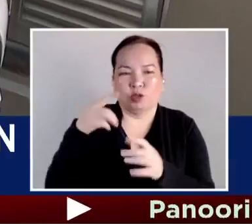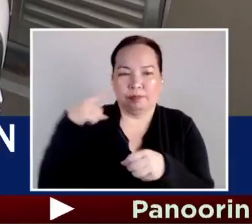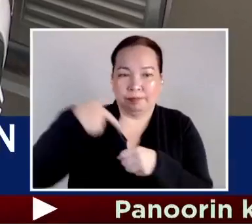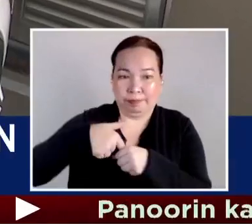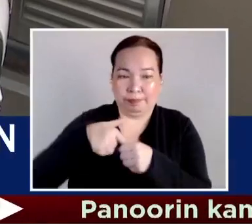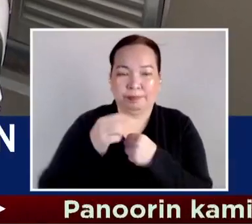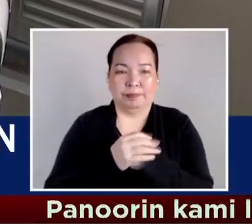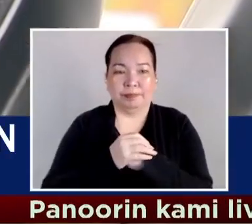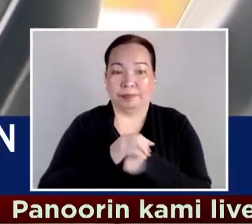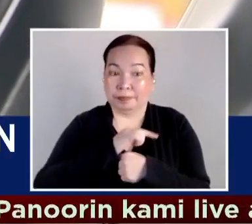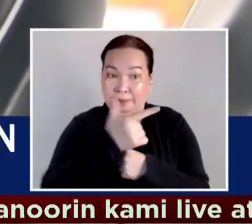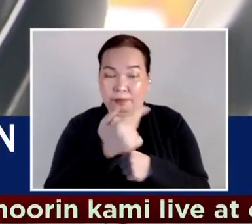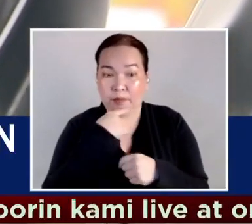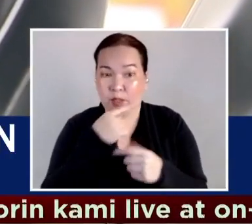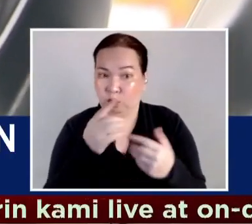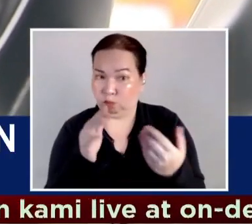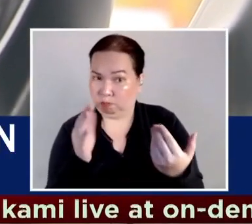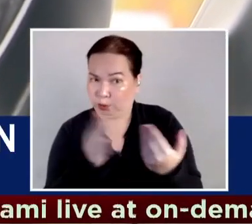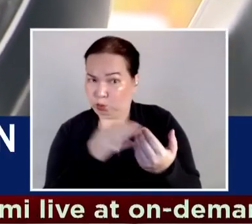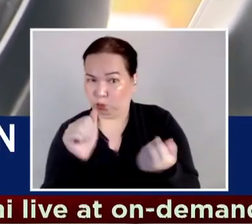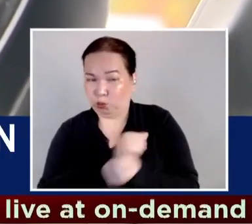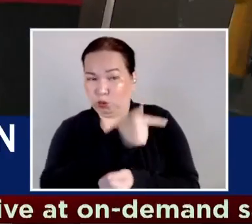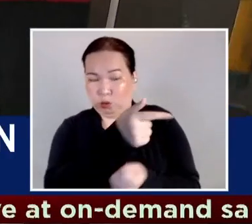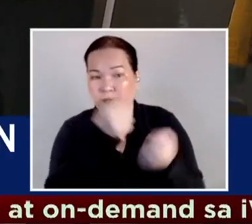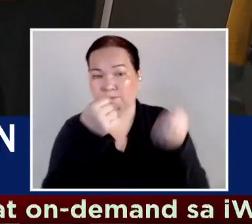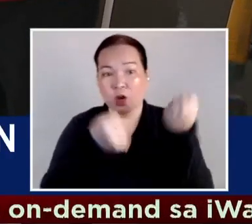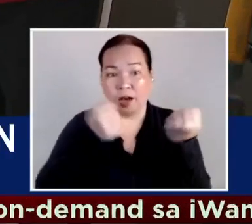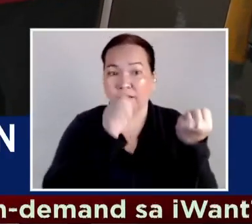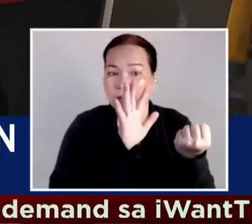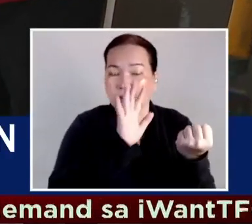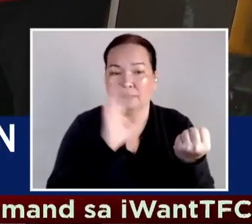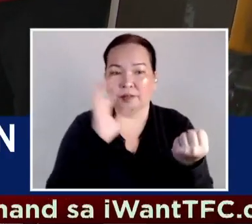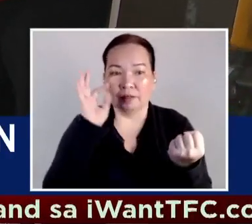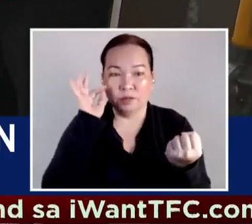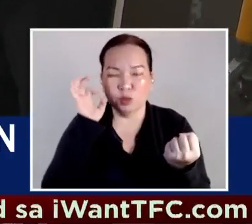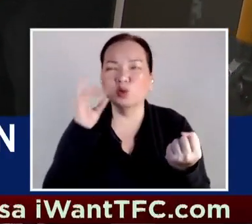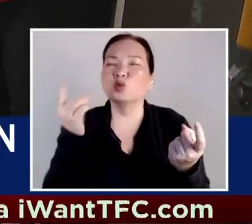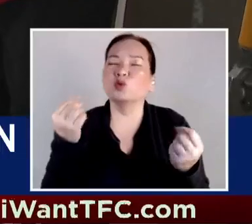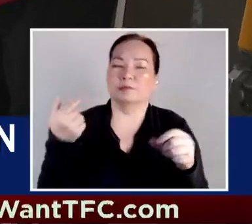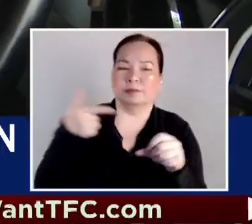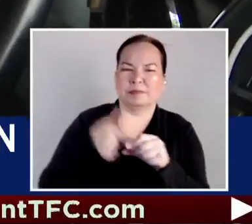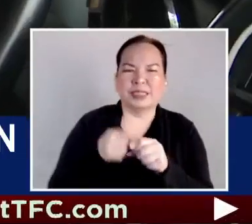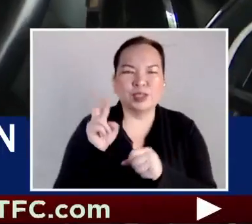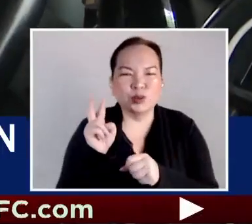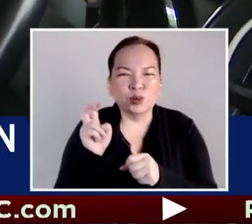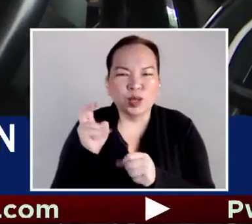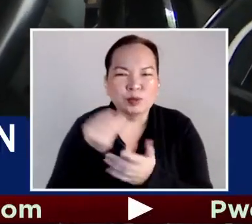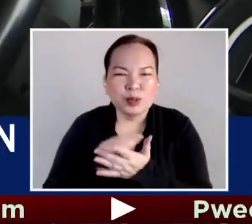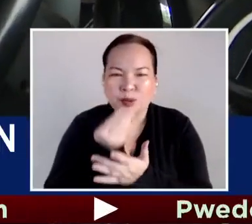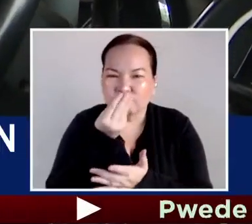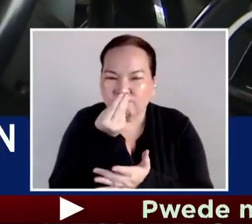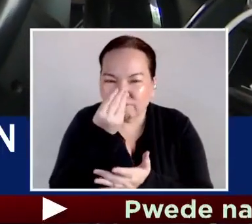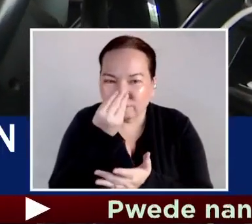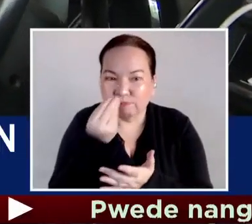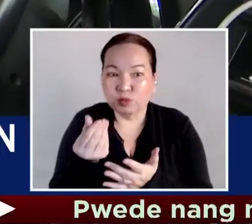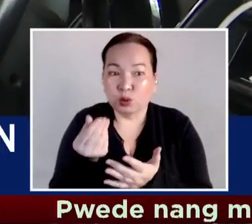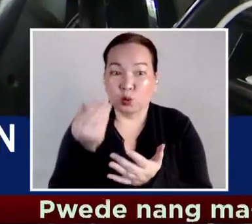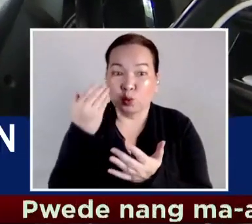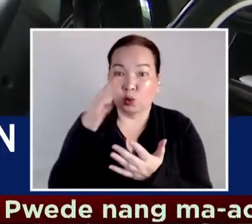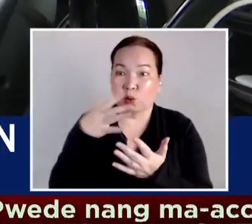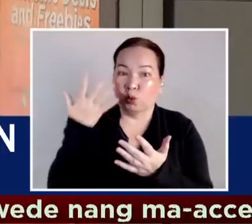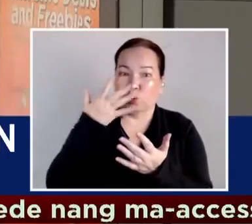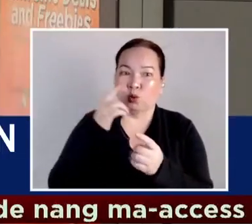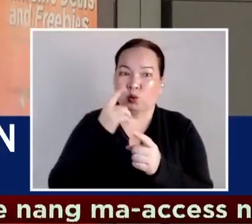Malapit nang maubusan ng gasolina ang taxi driver na si Federico, kaya nagkarga muna siya ng 200 pesos. Ang hindi niya alam, ito